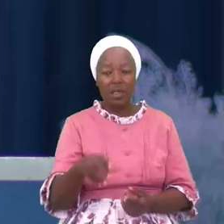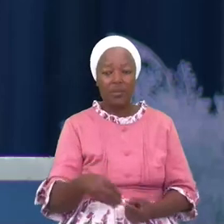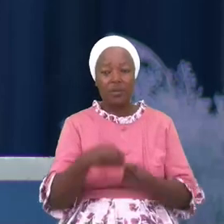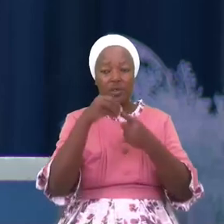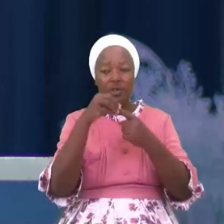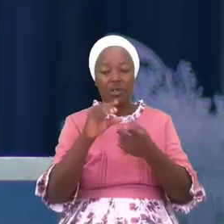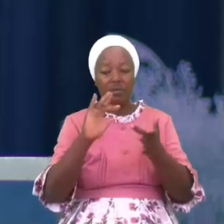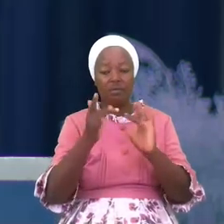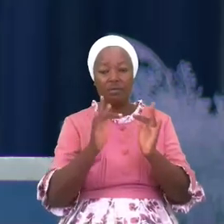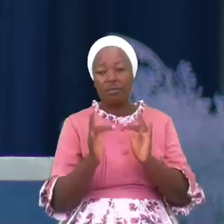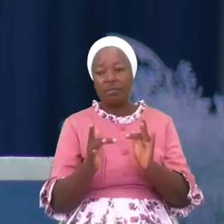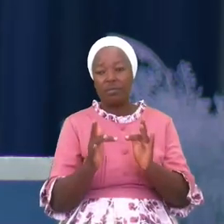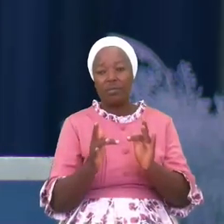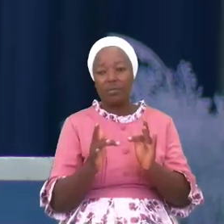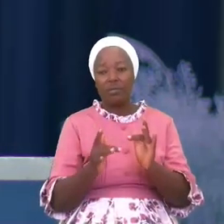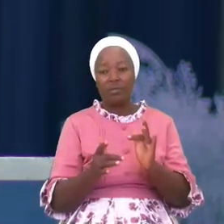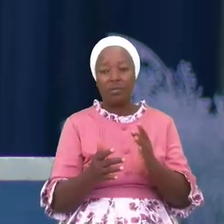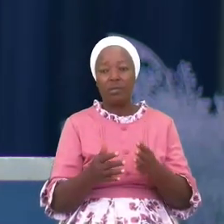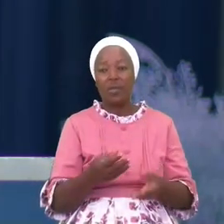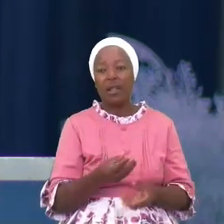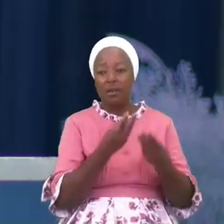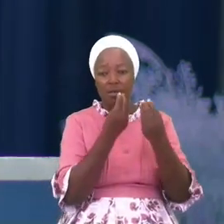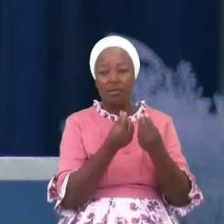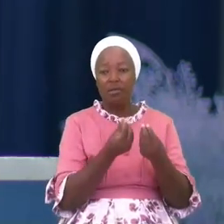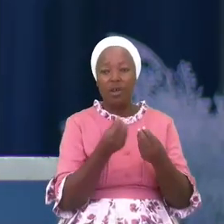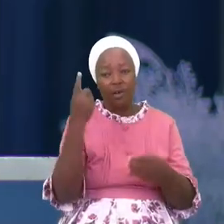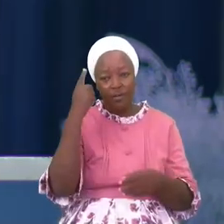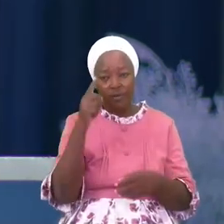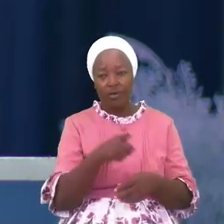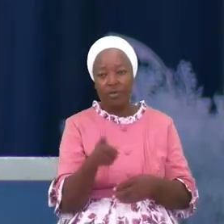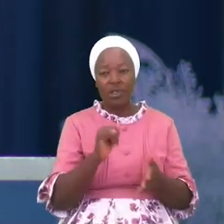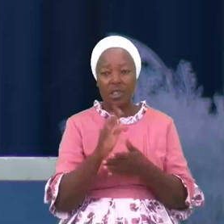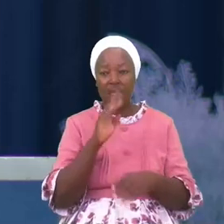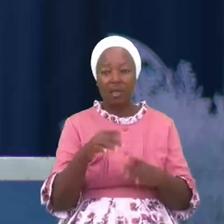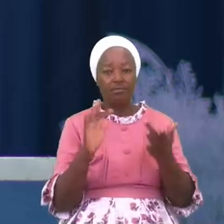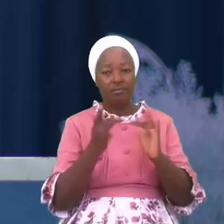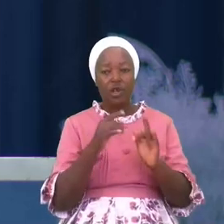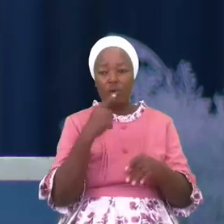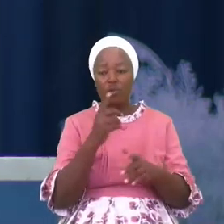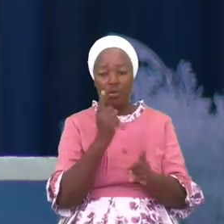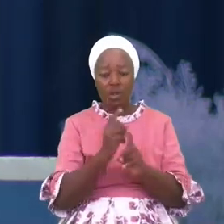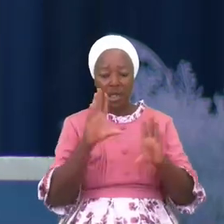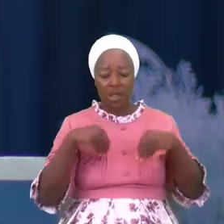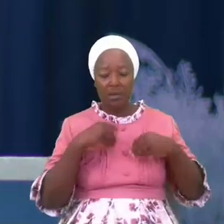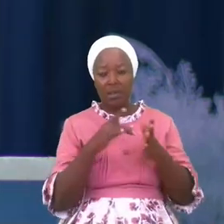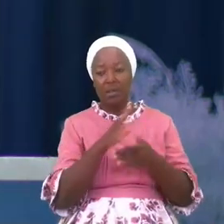Il y aura un banquet spécial pour tous ceux-là qui nous suivent en ligne, qui ont leur vie à